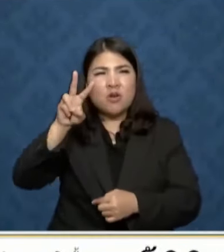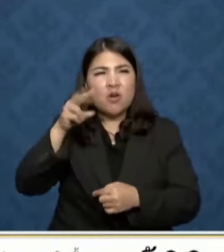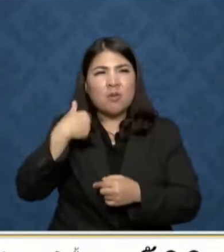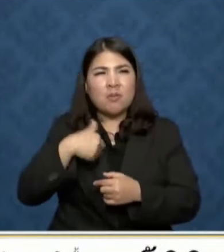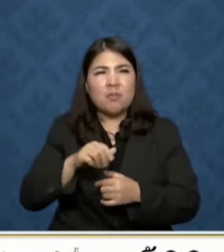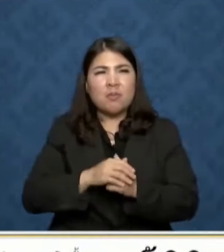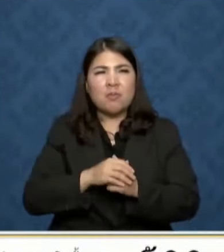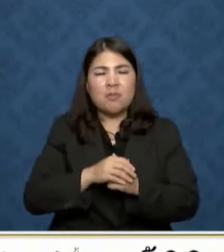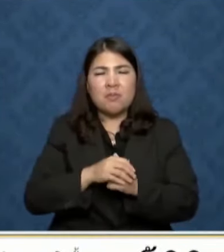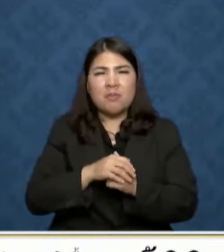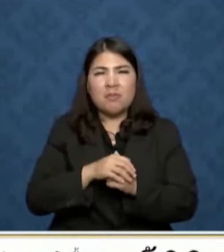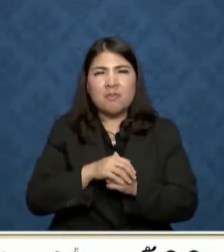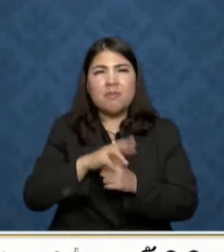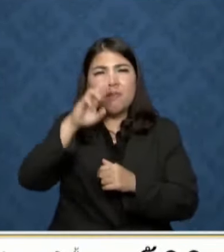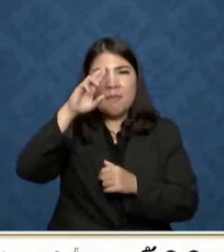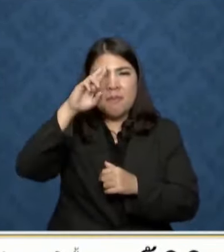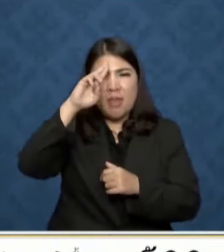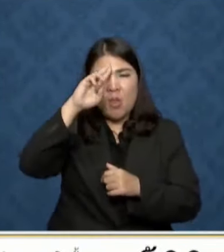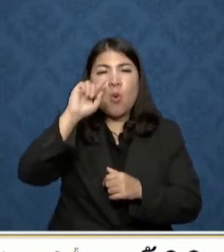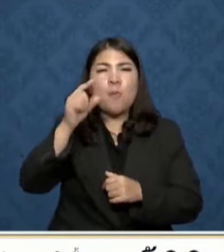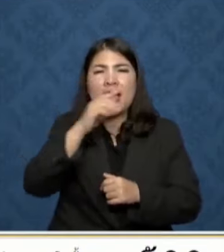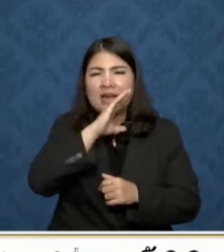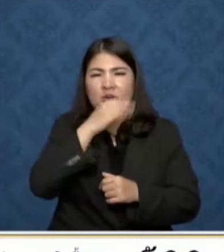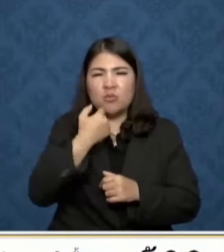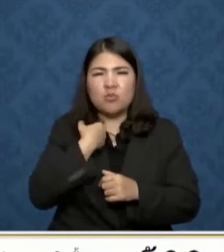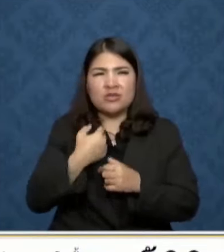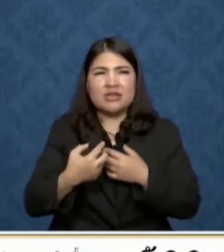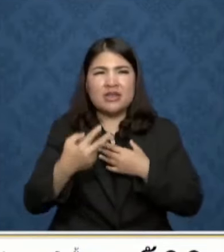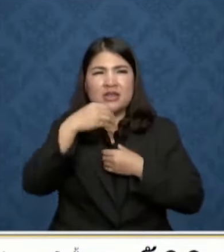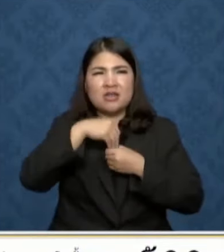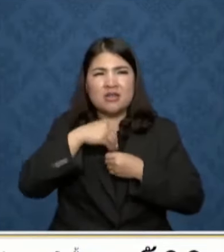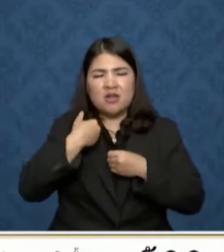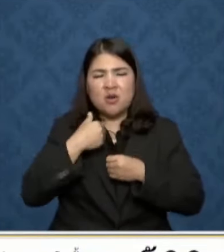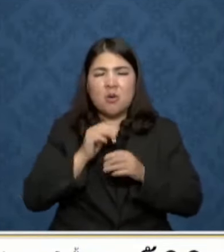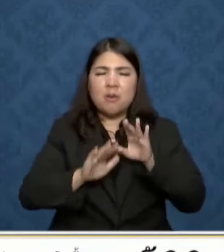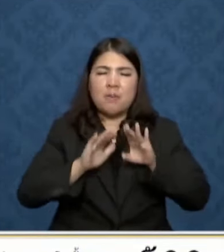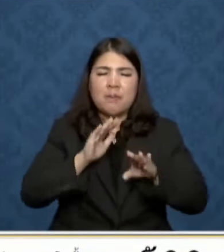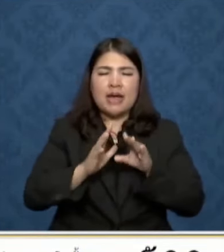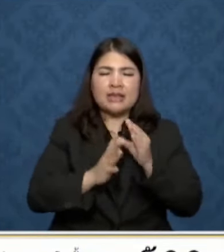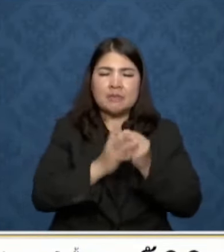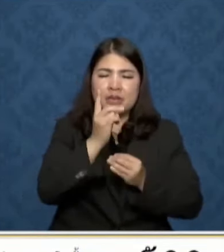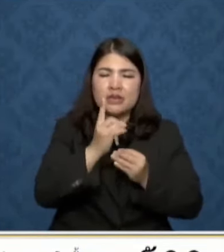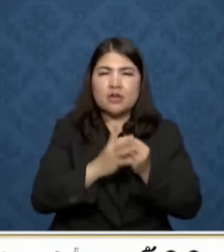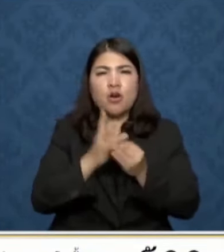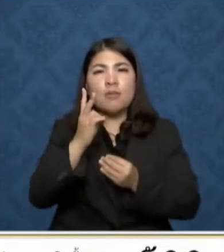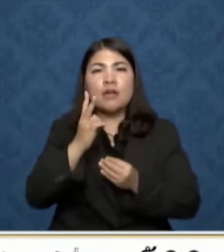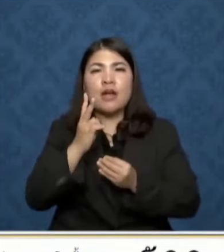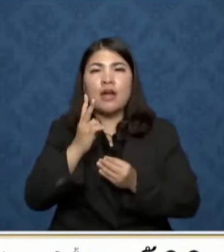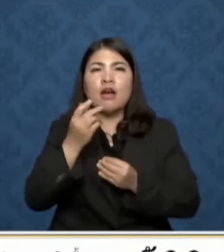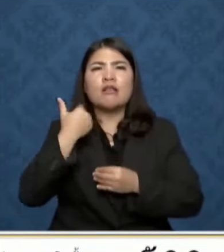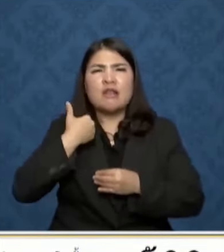หลังจังนั้นเนี่ยงจนั้นเนี่ยผมบอกแล้วว่าถามีมภาวะแกซ้อนเี่ยน่จะนอนไม่เกินสัอทิย 2 อทิย์แถวๆี้นะครั